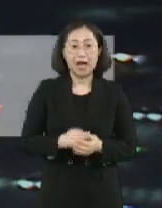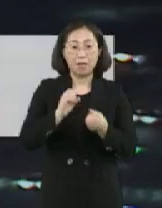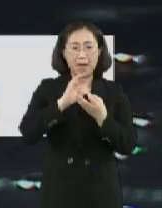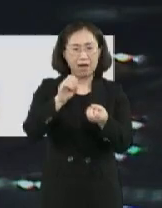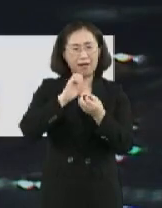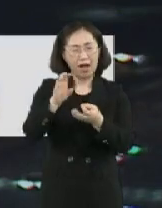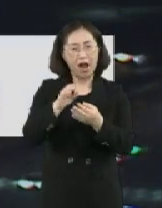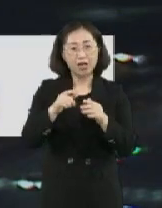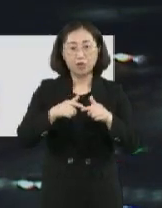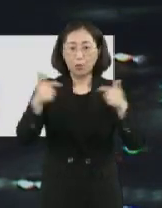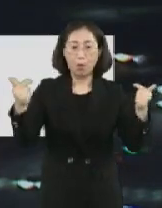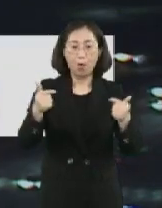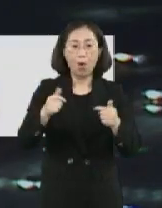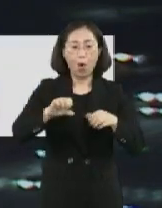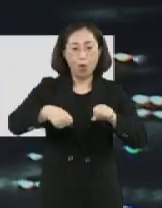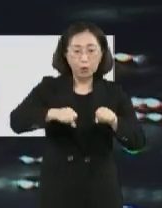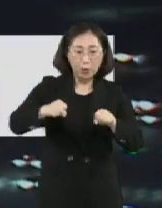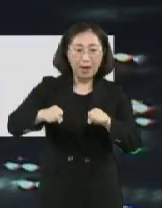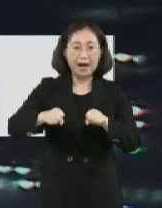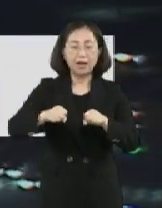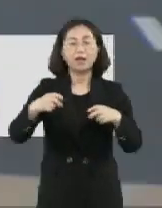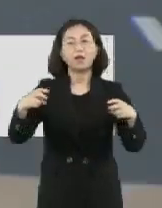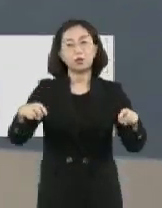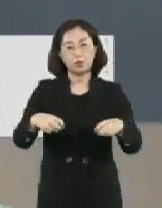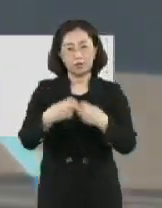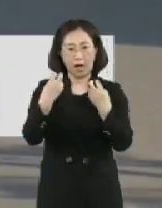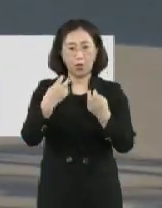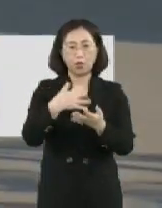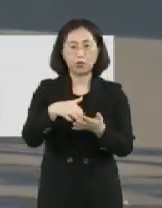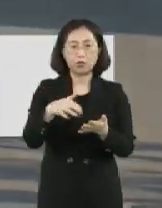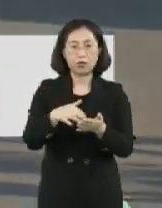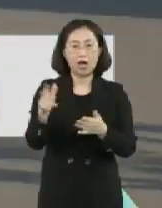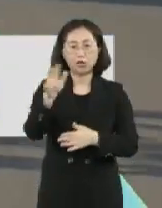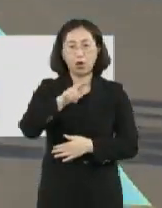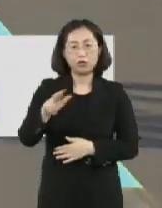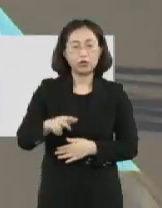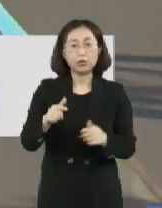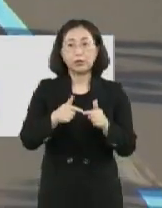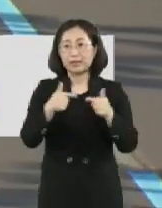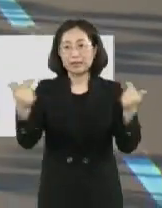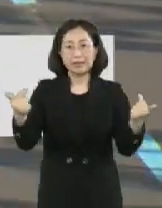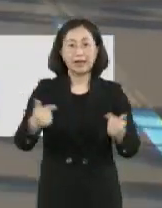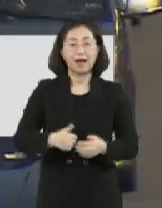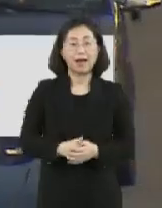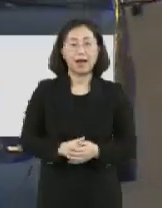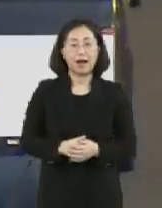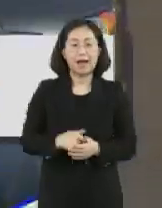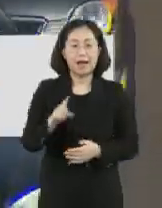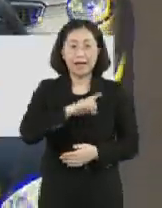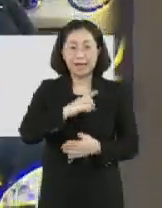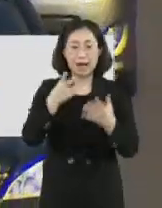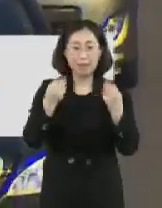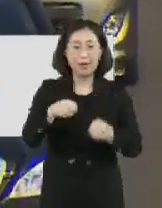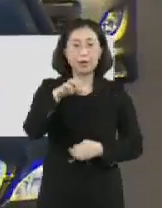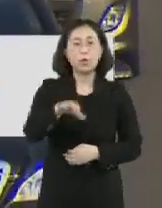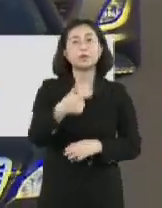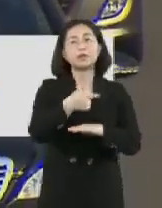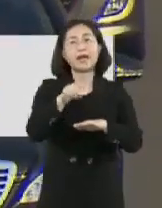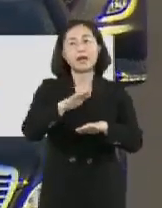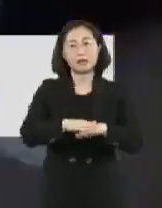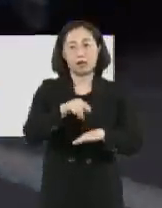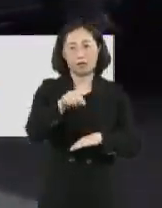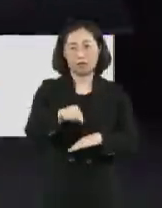배달 수요가 급증하면서 오토바이 등 이륜차 교통사고 발생률이 전국적으로 증가하는 가운데 가장 많이 증가한